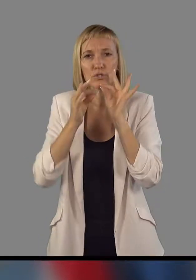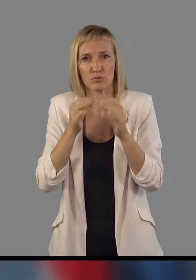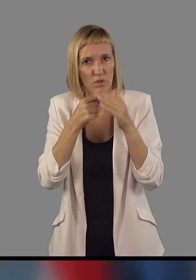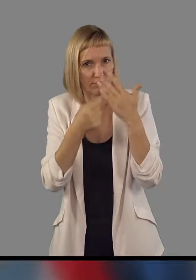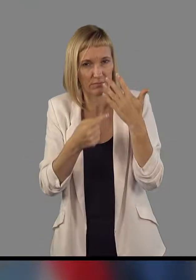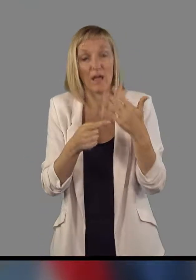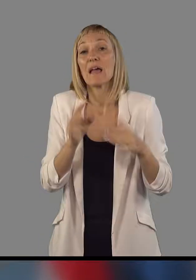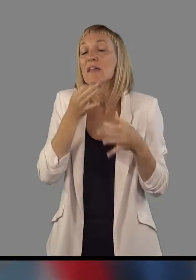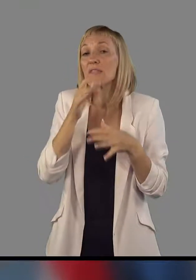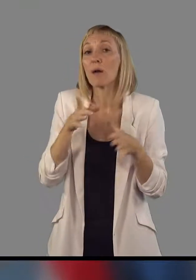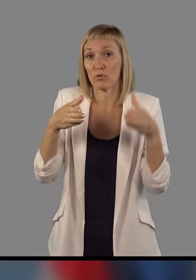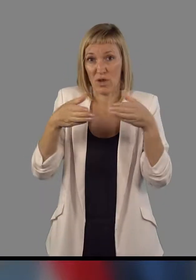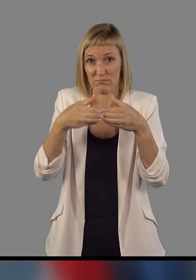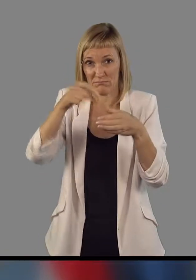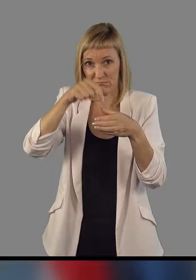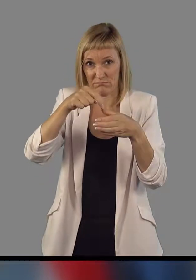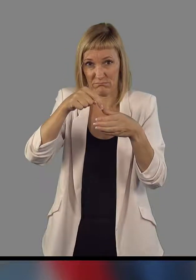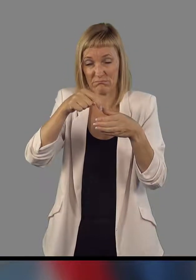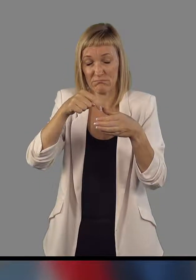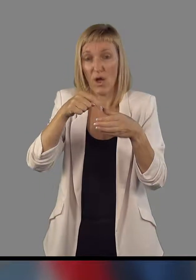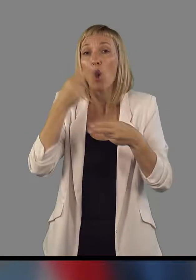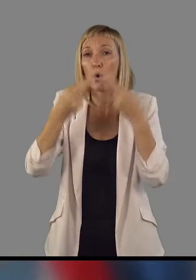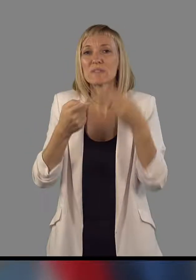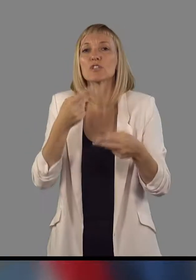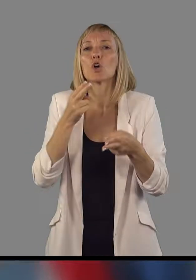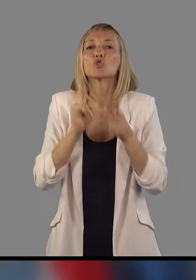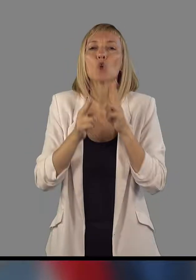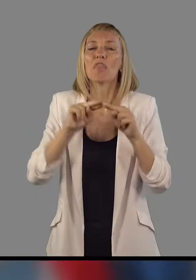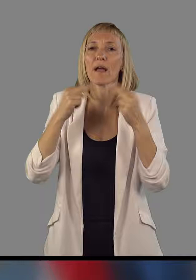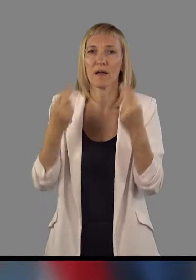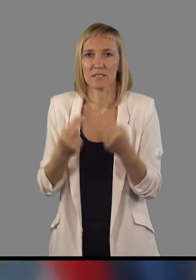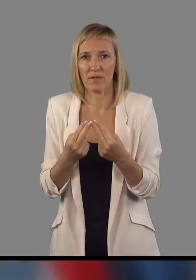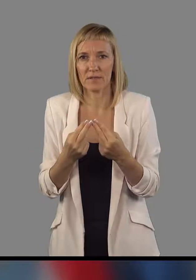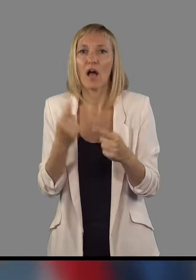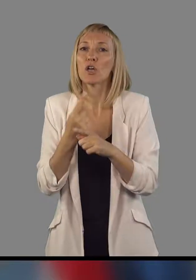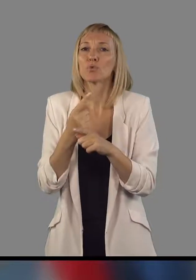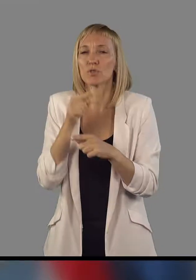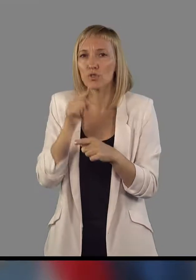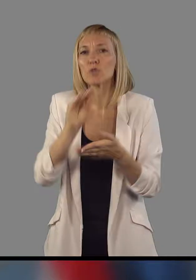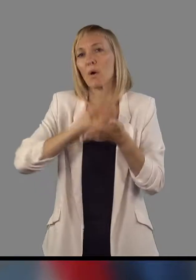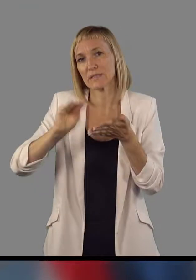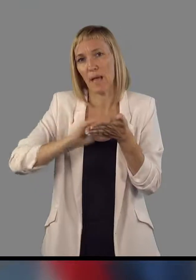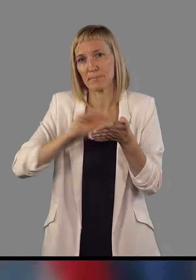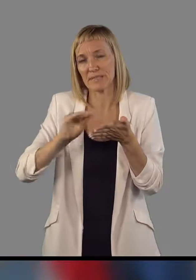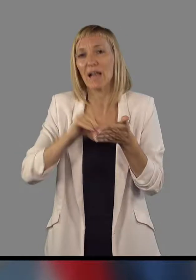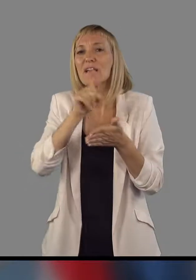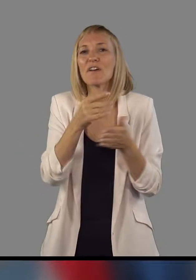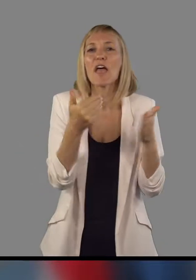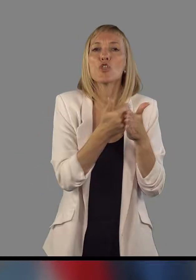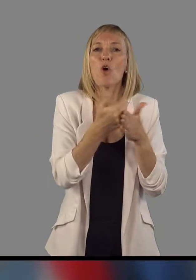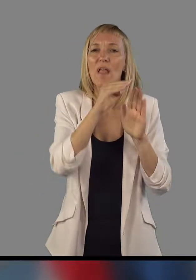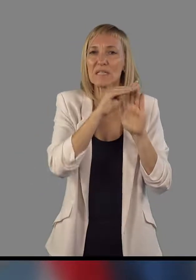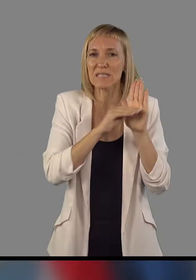je takšna komisija sestavljena iz članov Sodnega sveta in tako smo tudi potem zapisali v